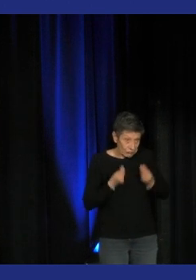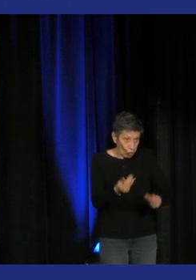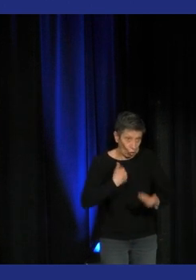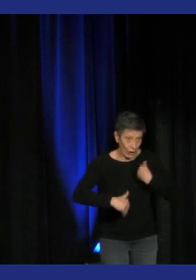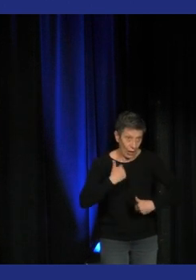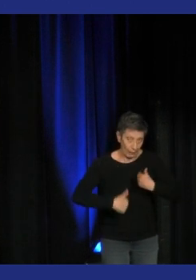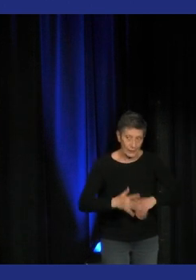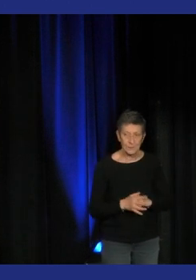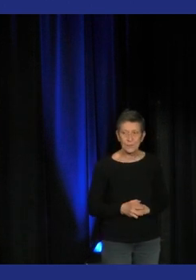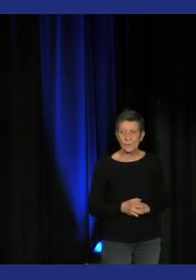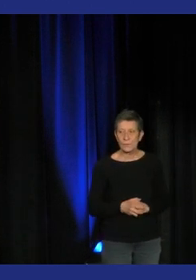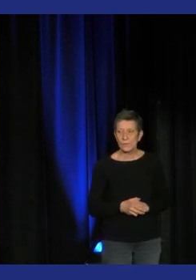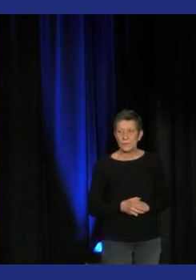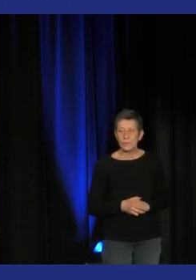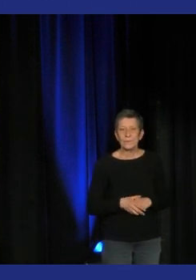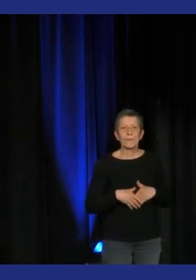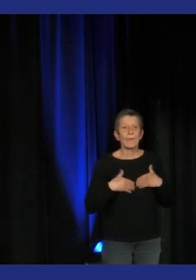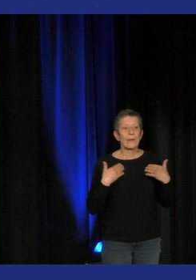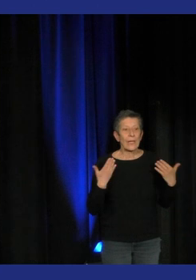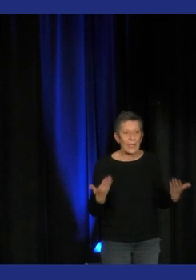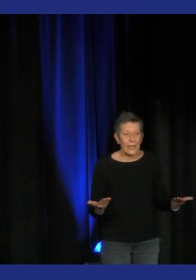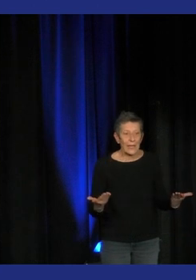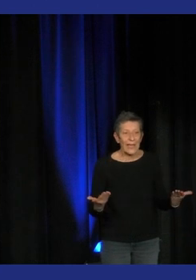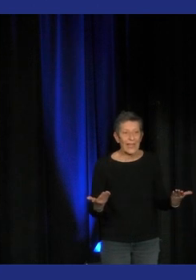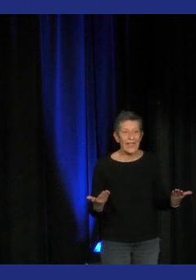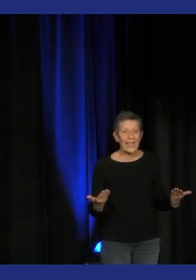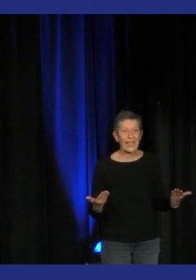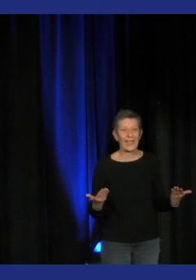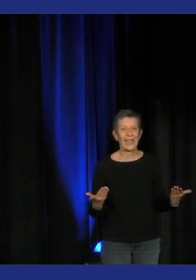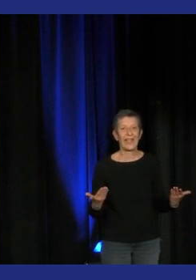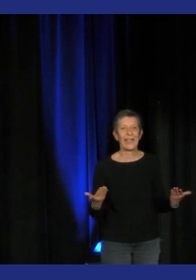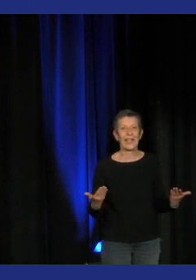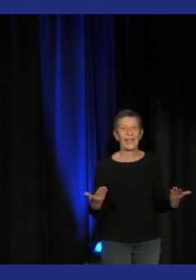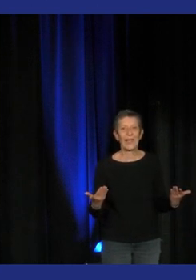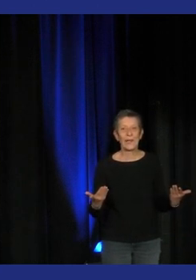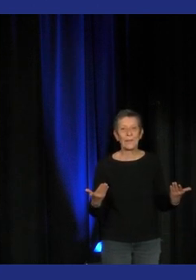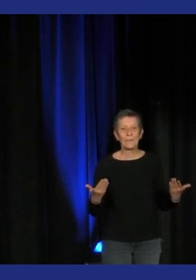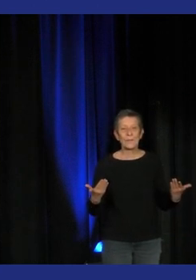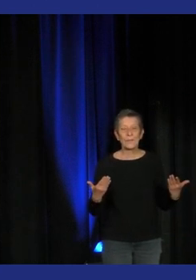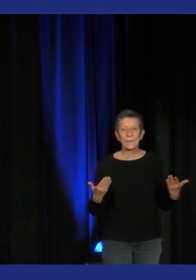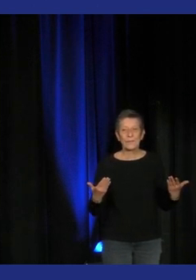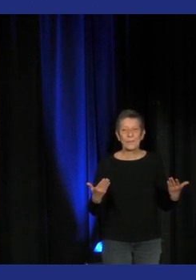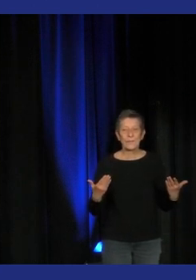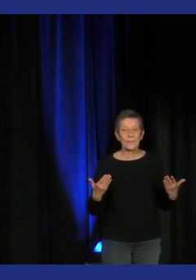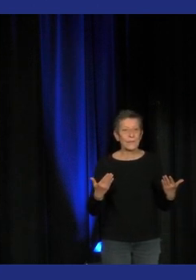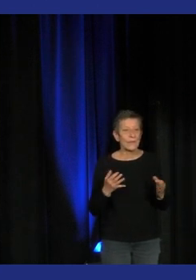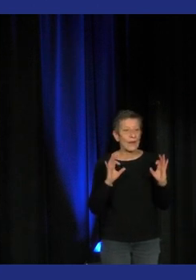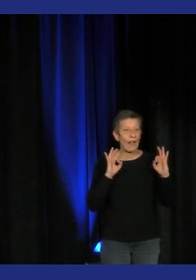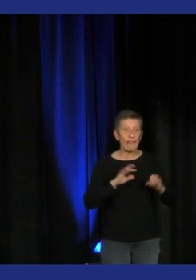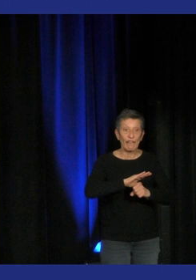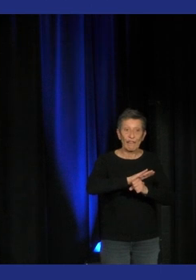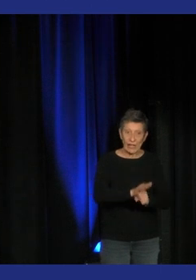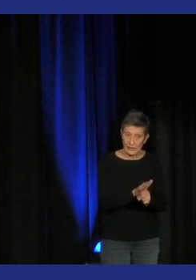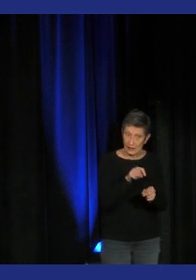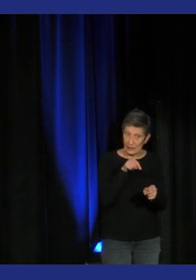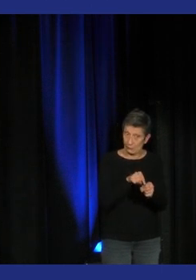handicap aussi. Et aussi, ce que je voulais dire, c'était que le validisme, il fait système